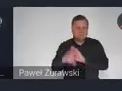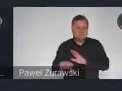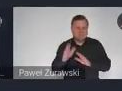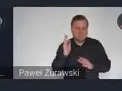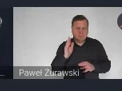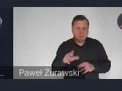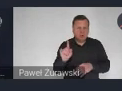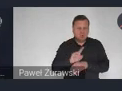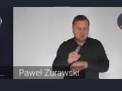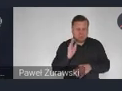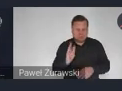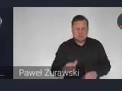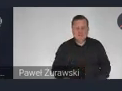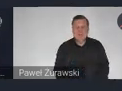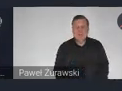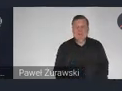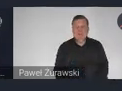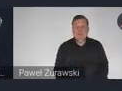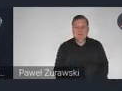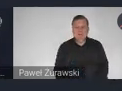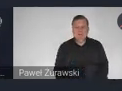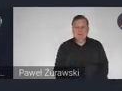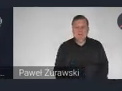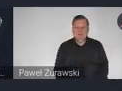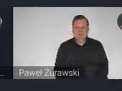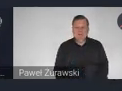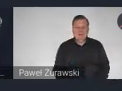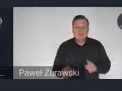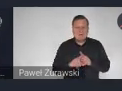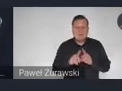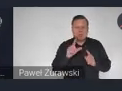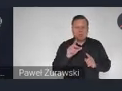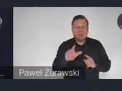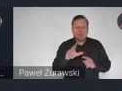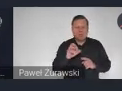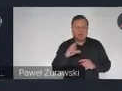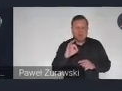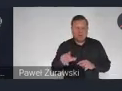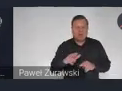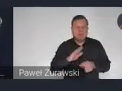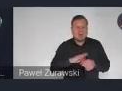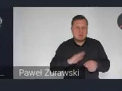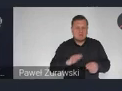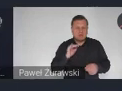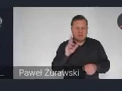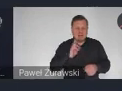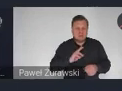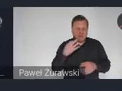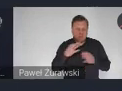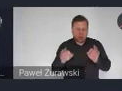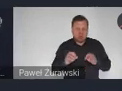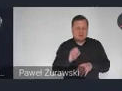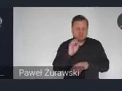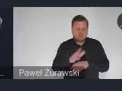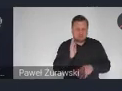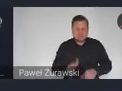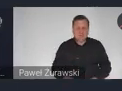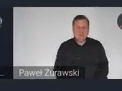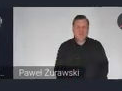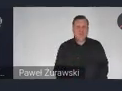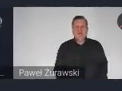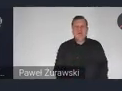YouTube na naszym właśnie profilu Narodowego Instytutu Wolności Chciałabym